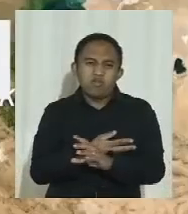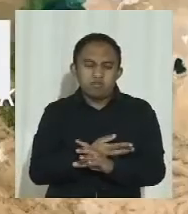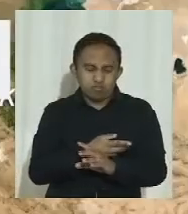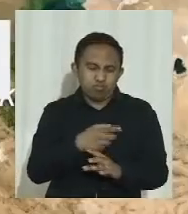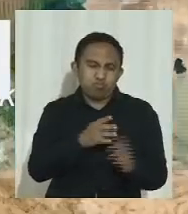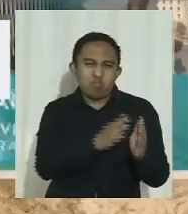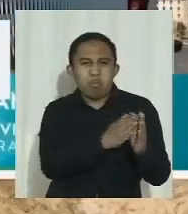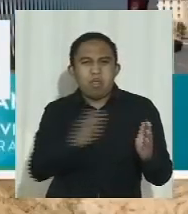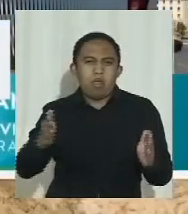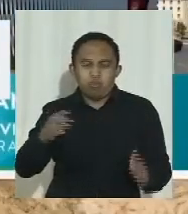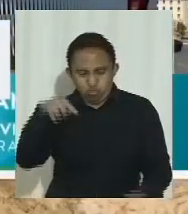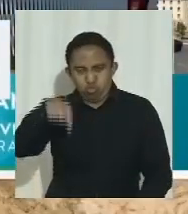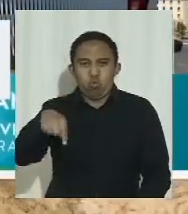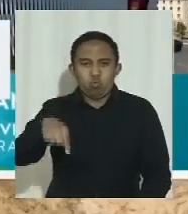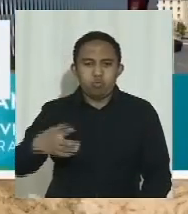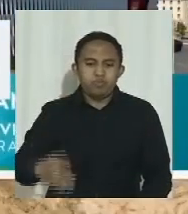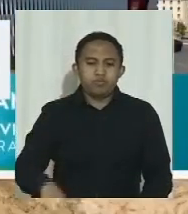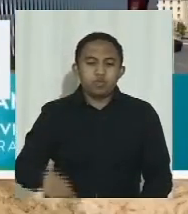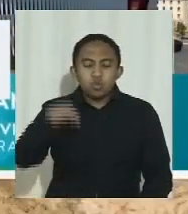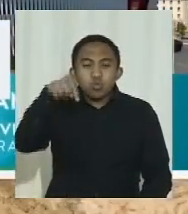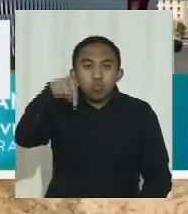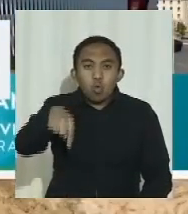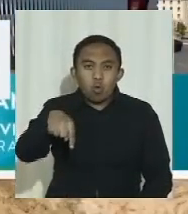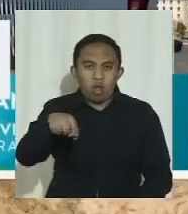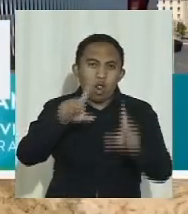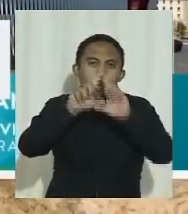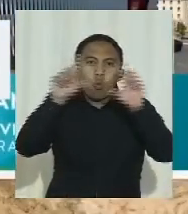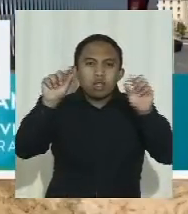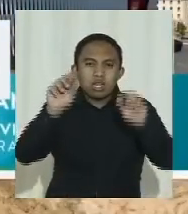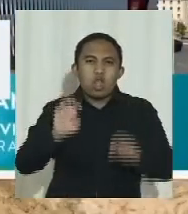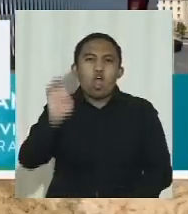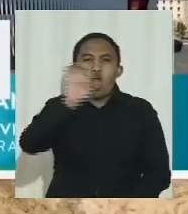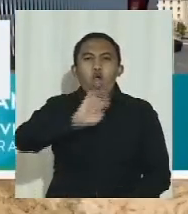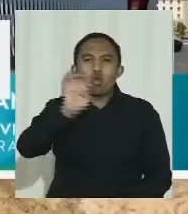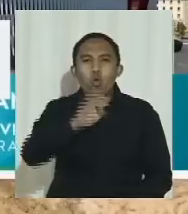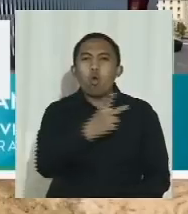nahemotra izany. Mbola Euro 2020 hatrany anefa ny anarany